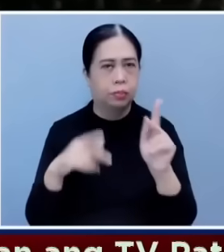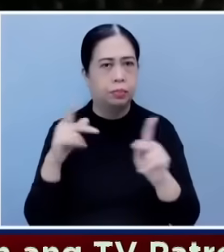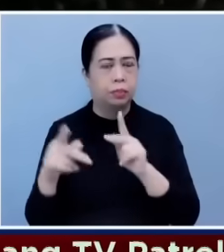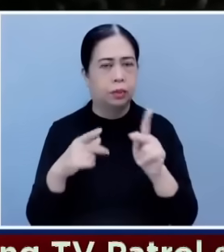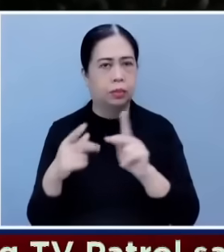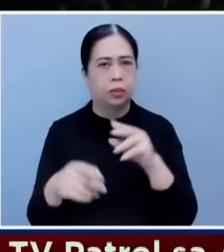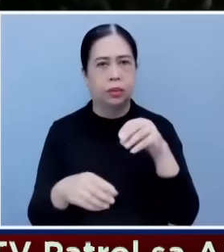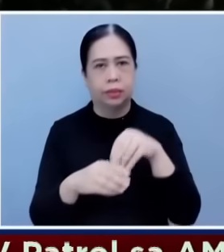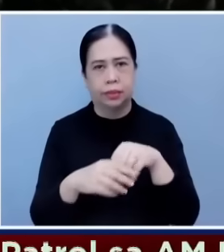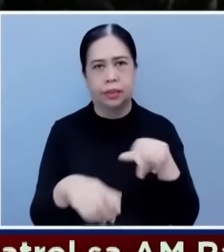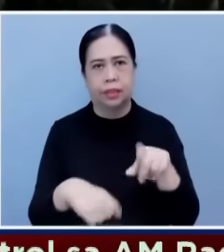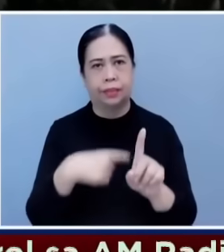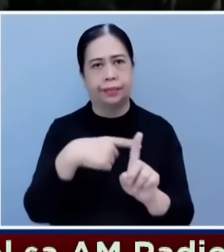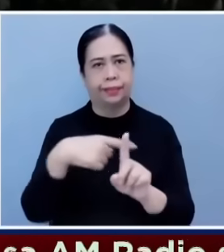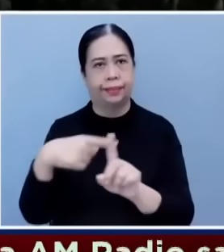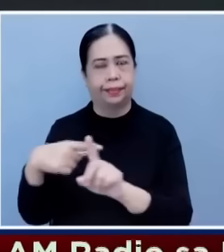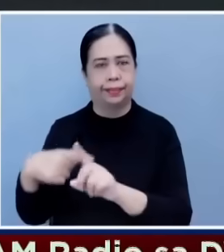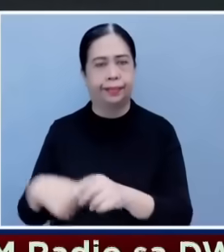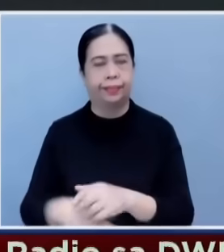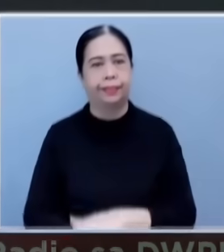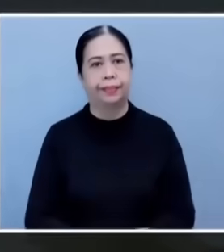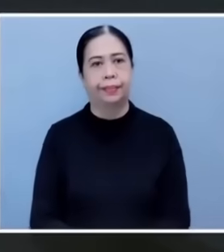pa ng sementeryo.